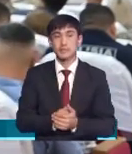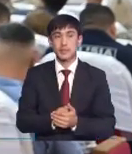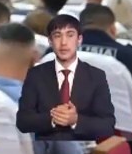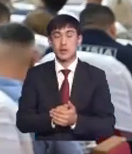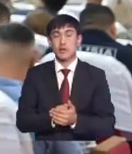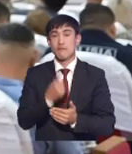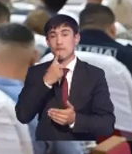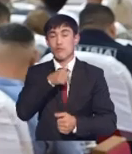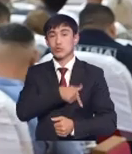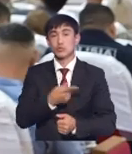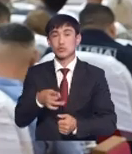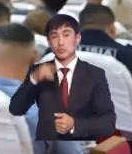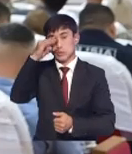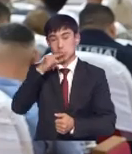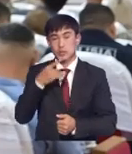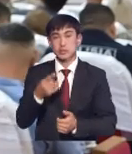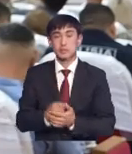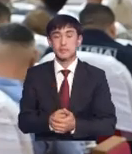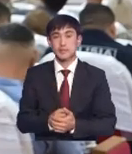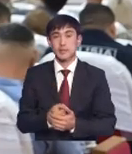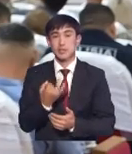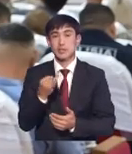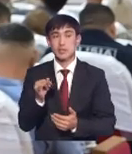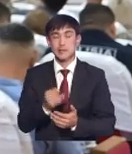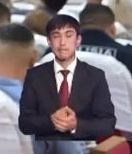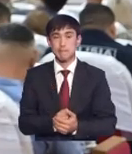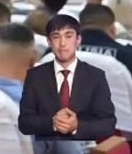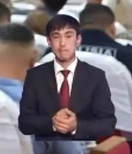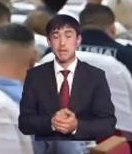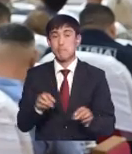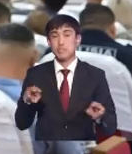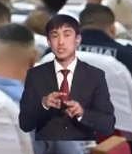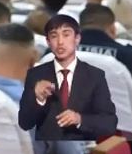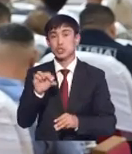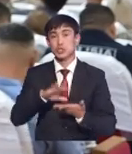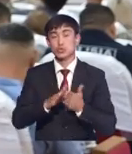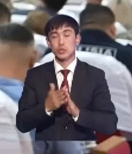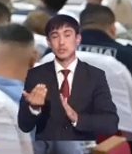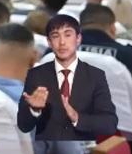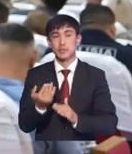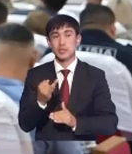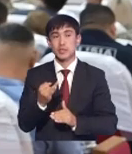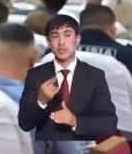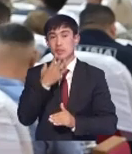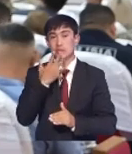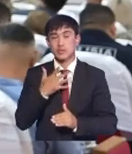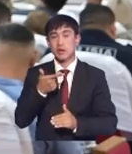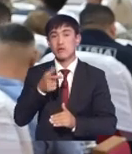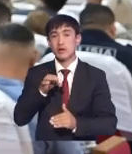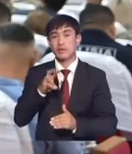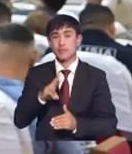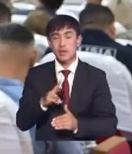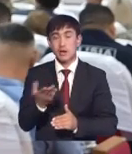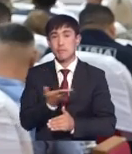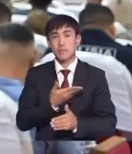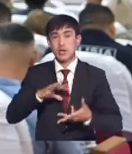ряды вооруженных сил Республики Казахстан и Министерства по чрезвычайным ситуациям и в ряды Национальной гвардии, где